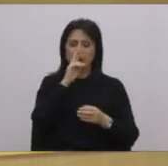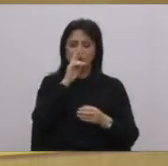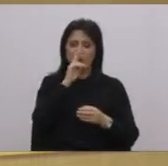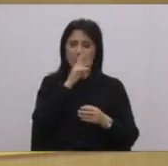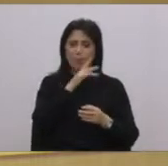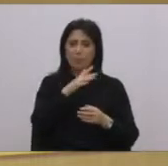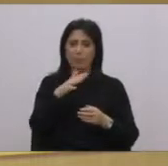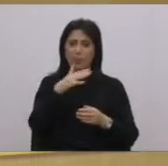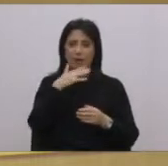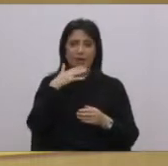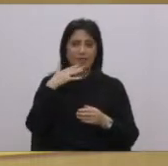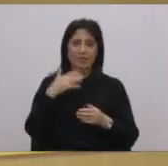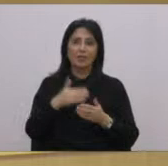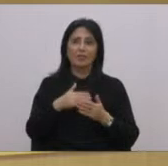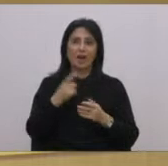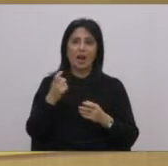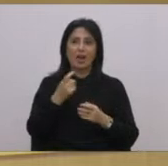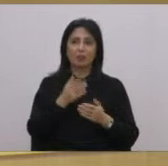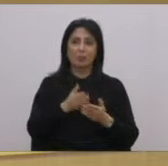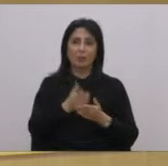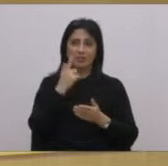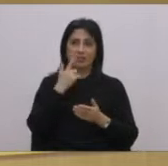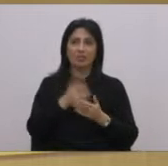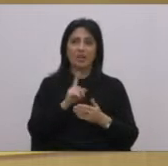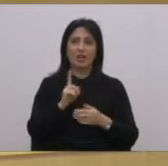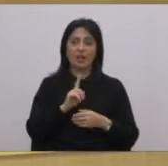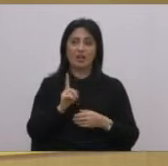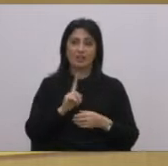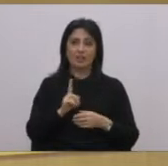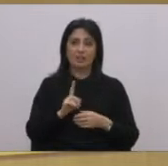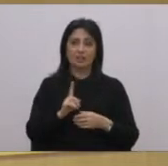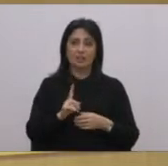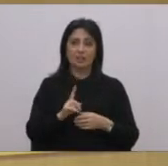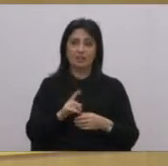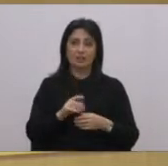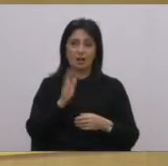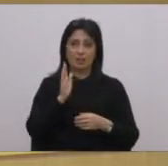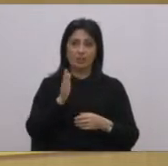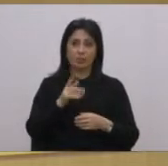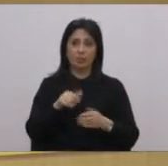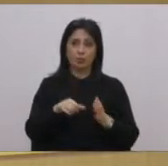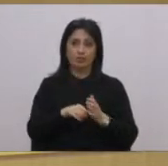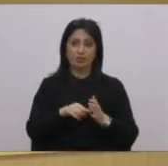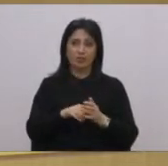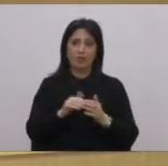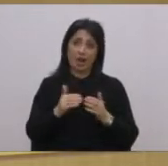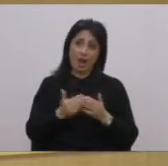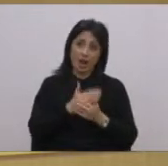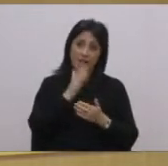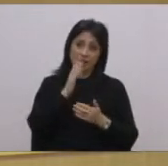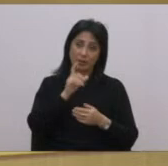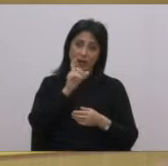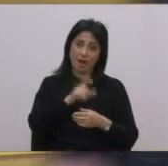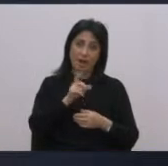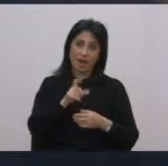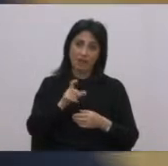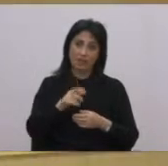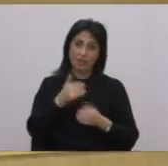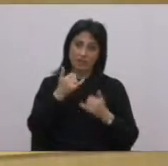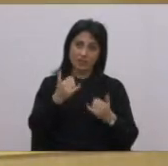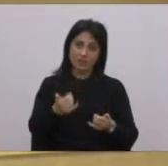შეცდომას ხარისხობრივ თვალსაზრისით, მათ შორის რას აპირებთ, რომ უშუალოდ ახლიდან მოხდება ამ